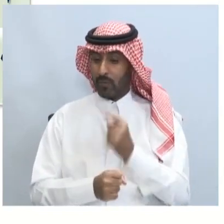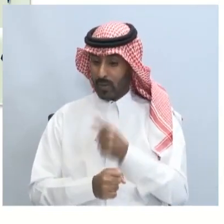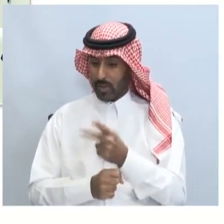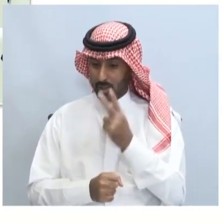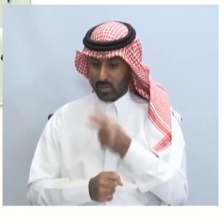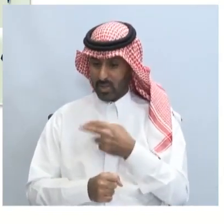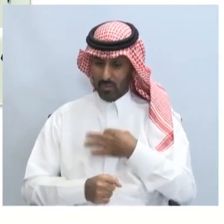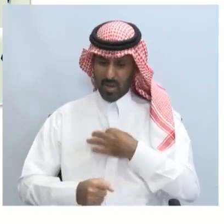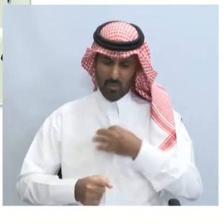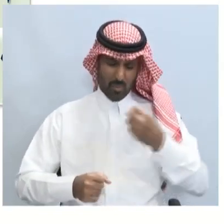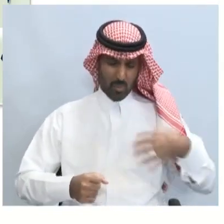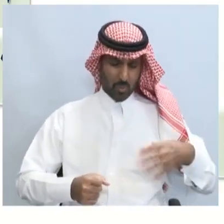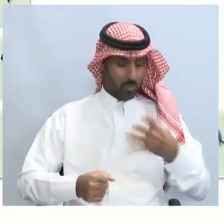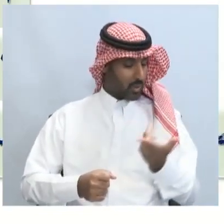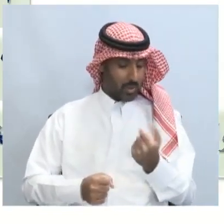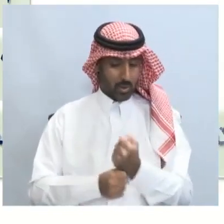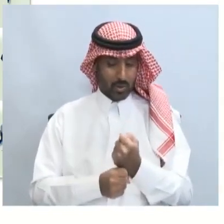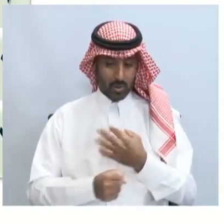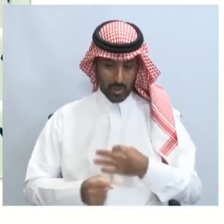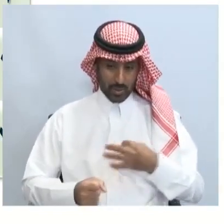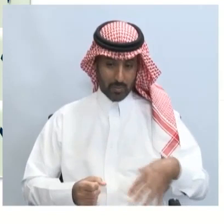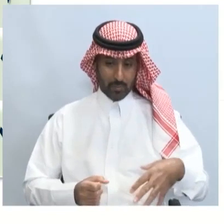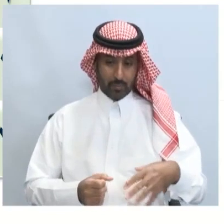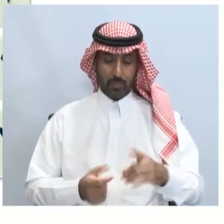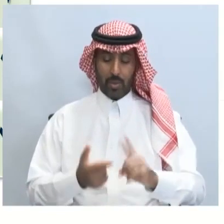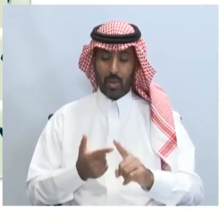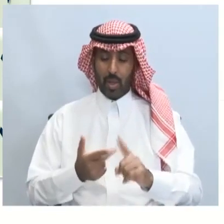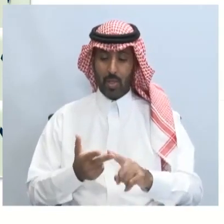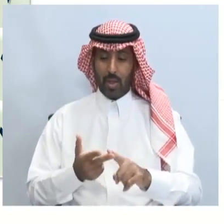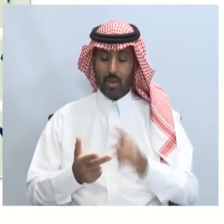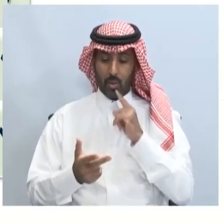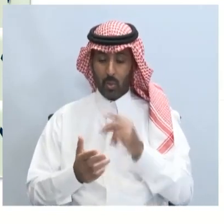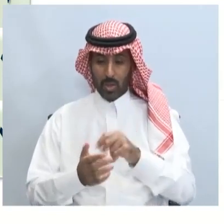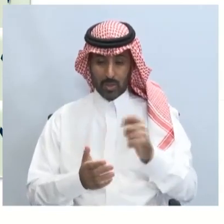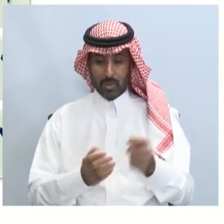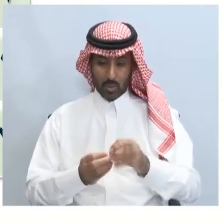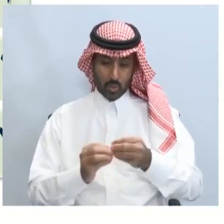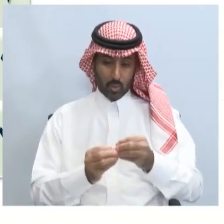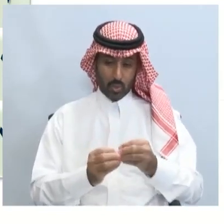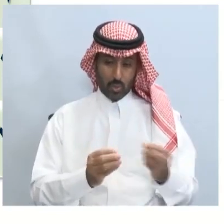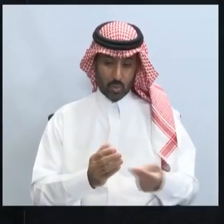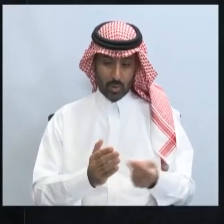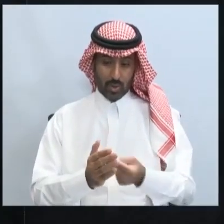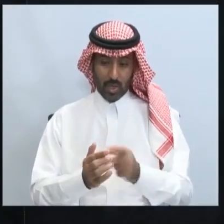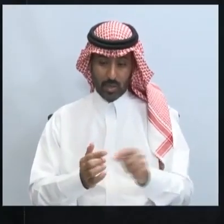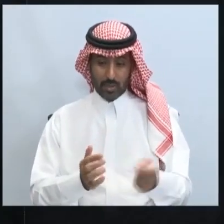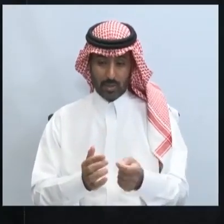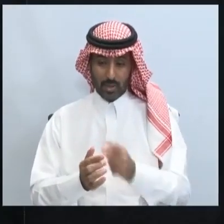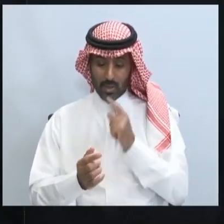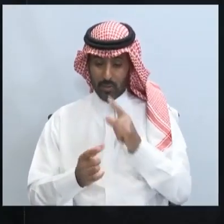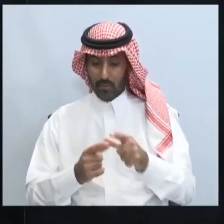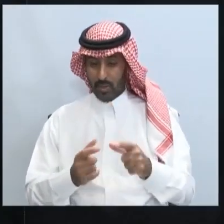اتساخ ملابسهما ايضا ان يلون الطالب او الطالبه بطريقه صحيحه في